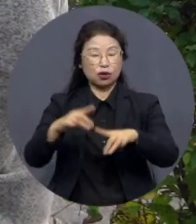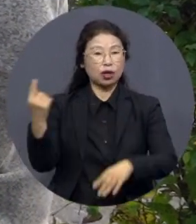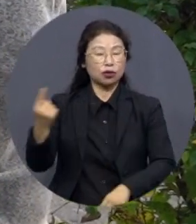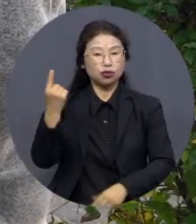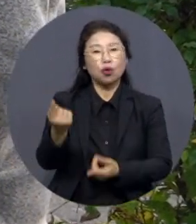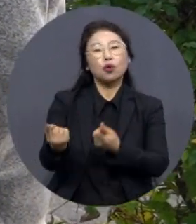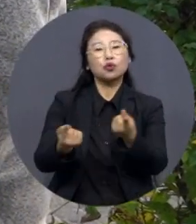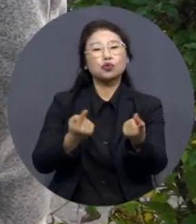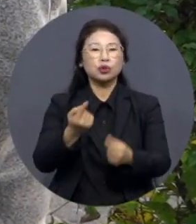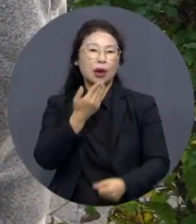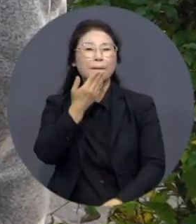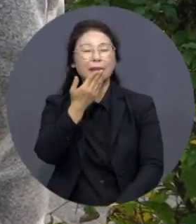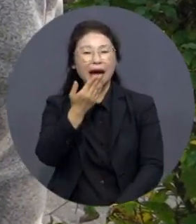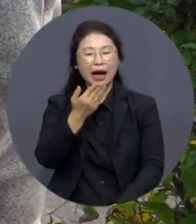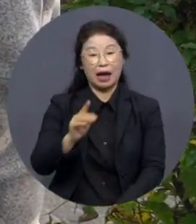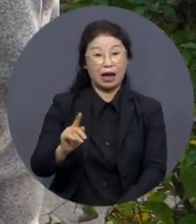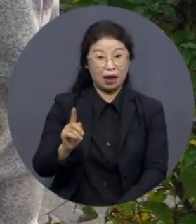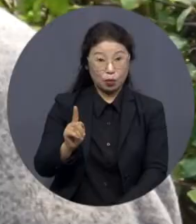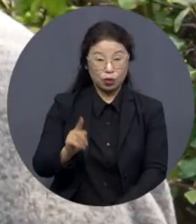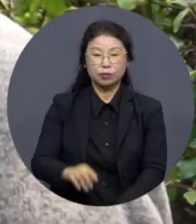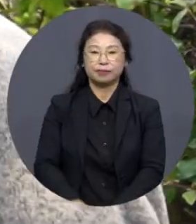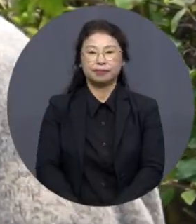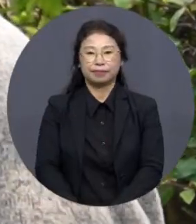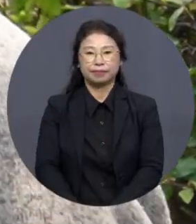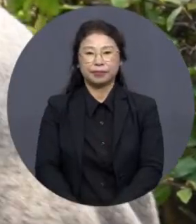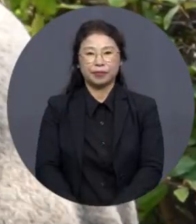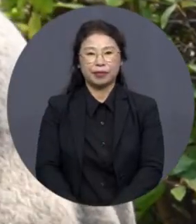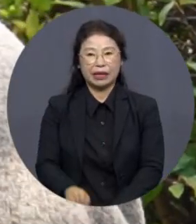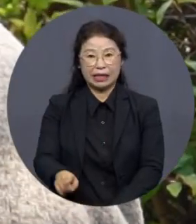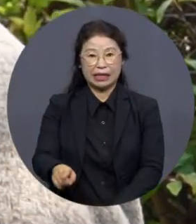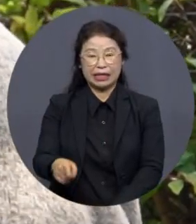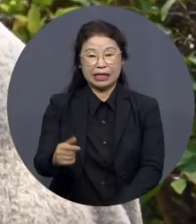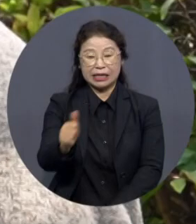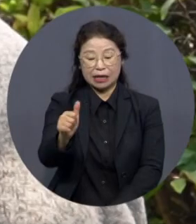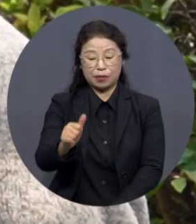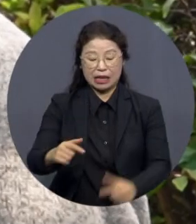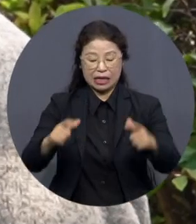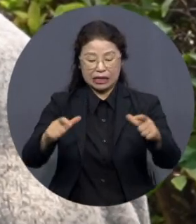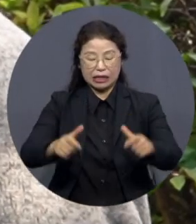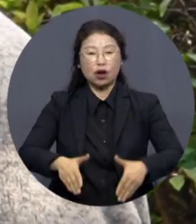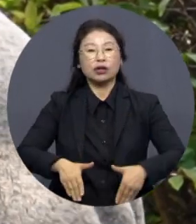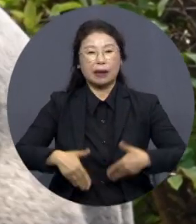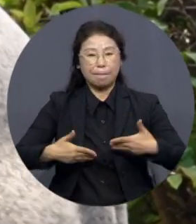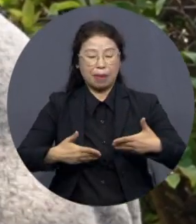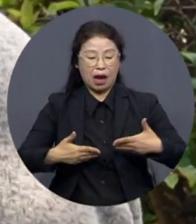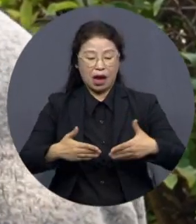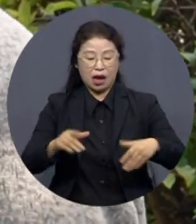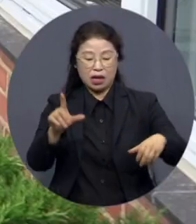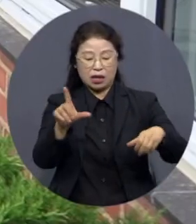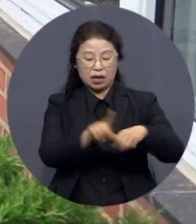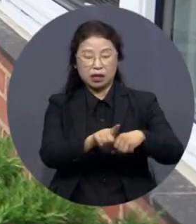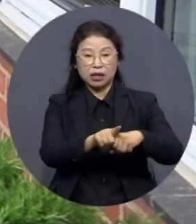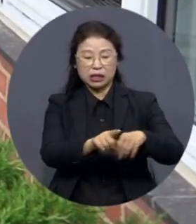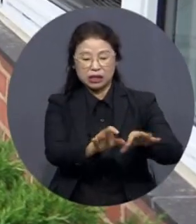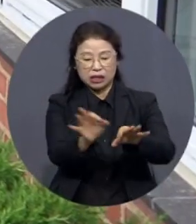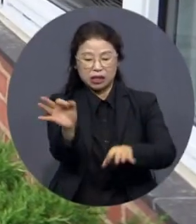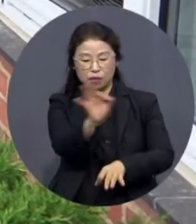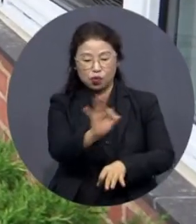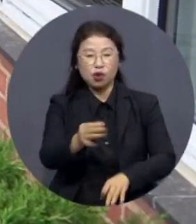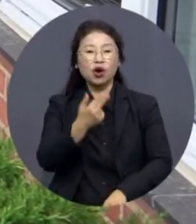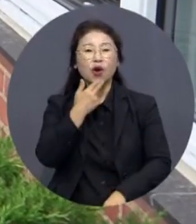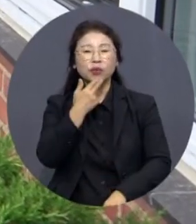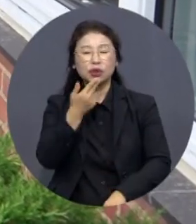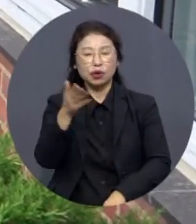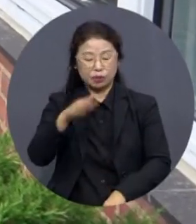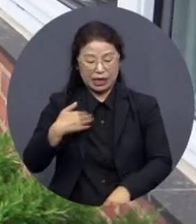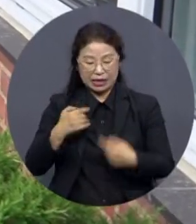수요를 조절하는 역할을 하고 있습니다. 모리우 씨는 지역 난방이 연결되지 않아 석유 보일러를 써왔는데